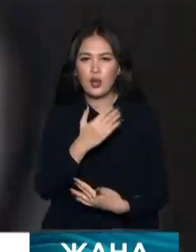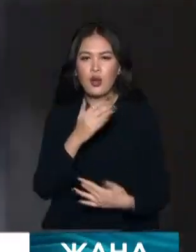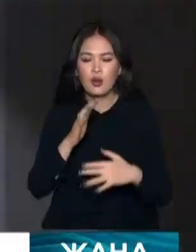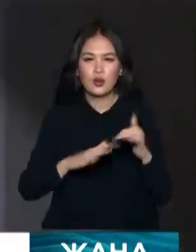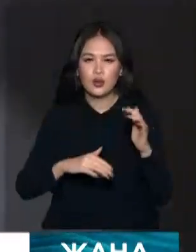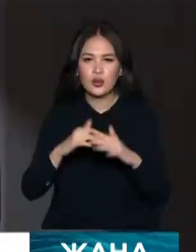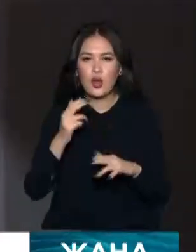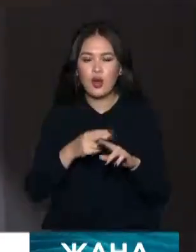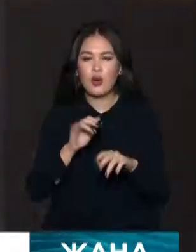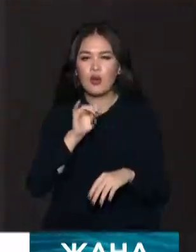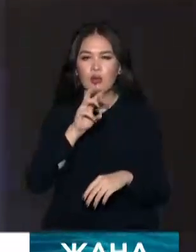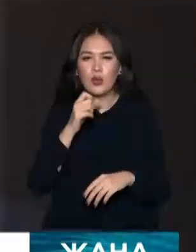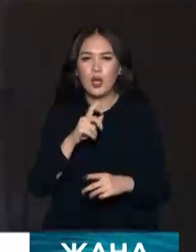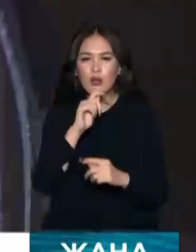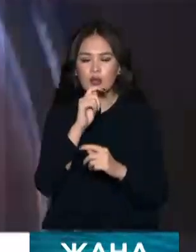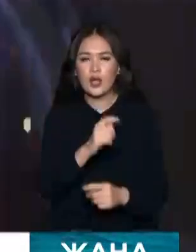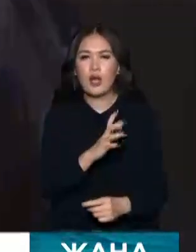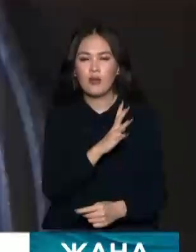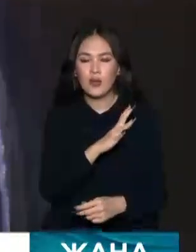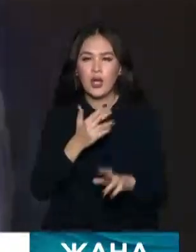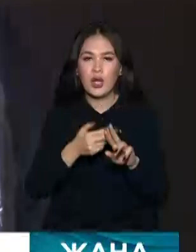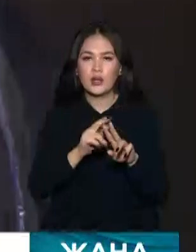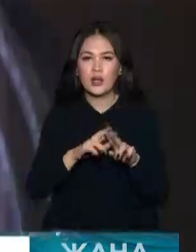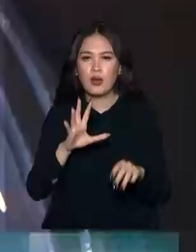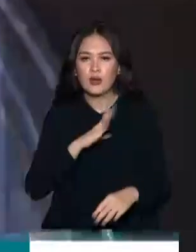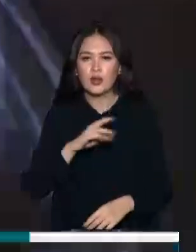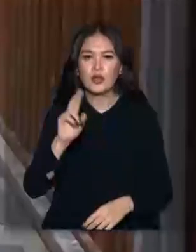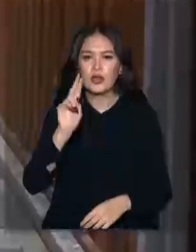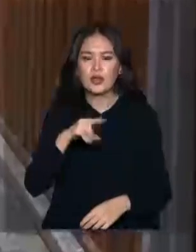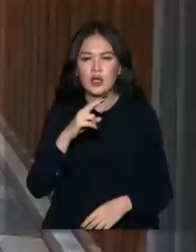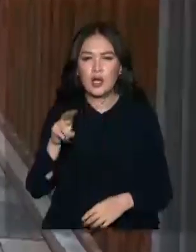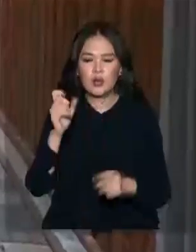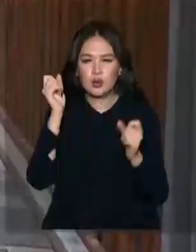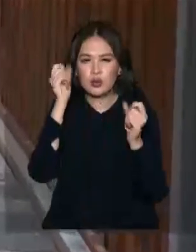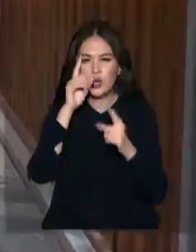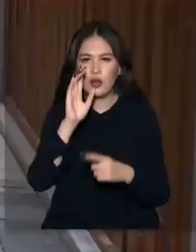саласындағы Умай ұлттық сыйлығына ұсынған. Нәтижесі 90 айында белгілі болмақ.